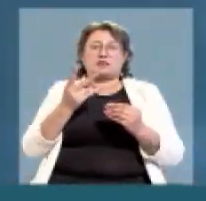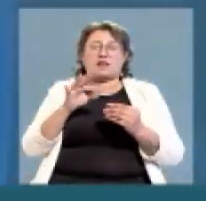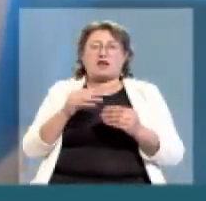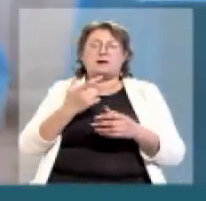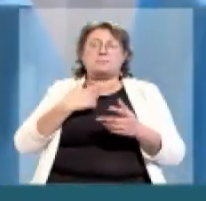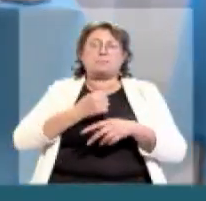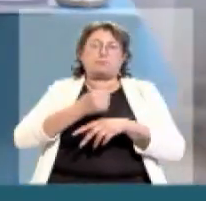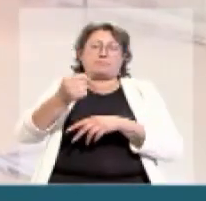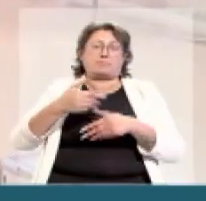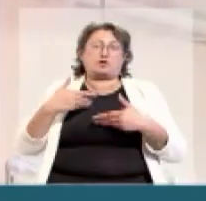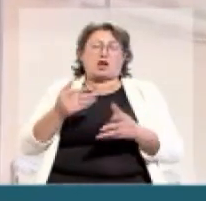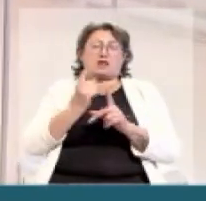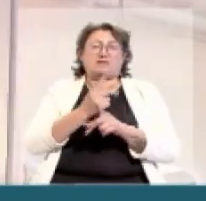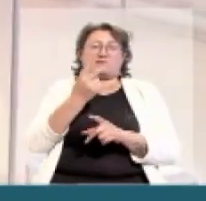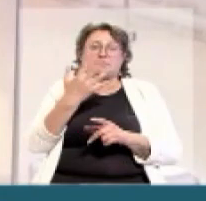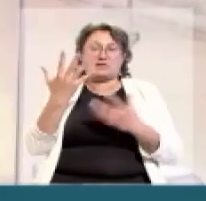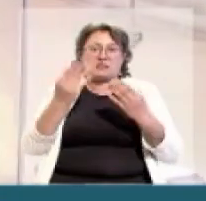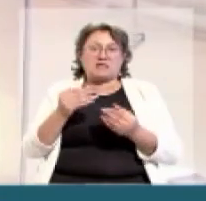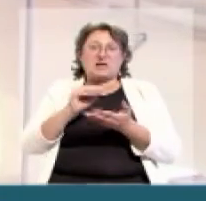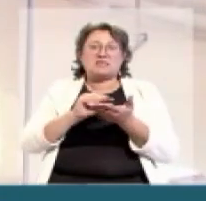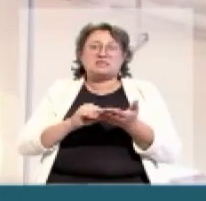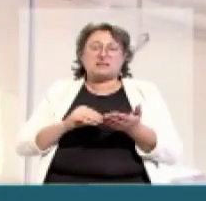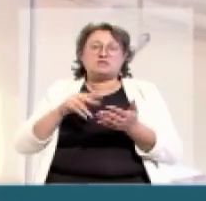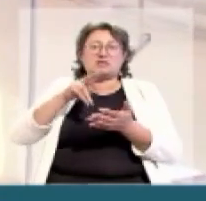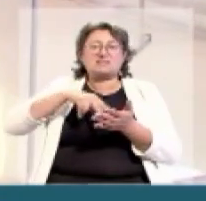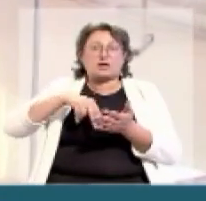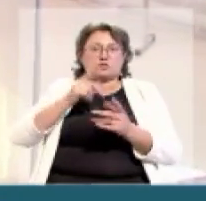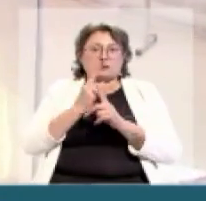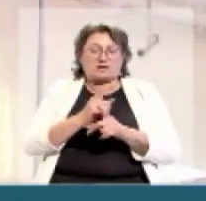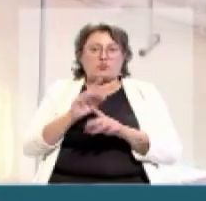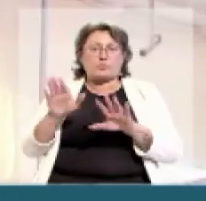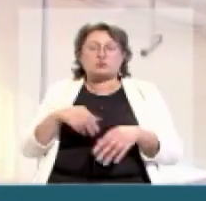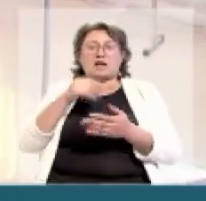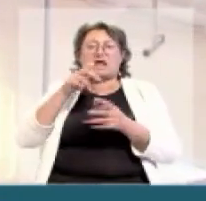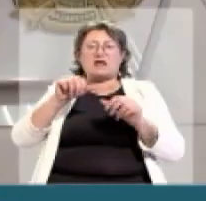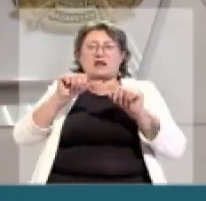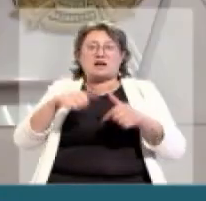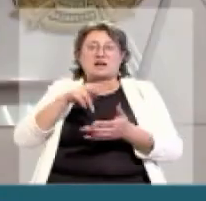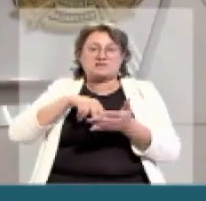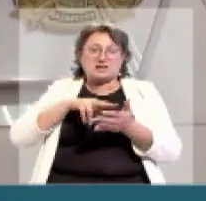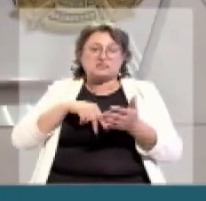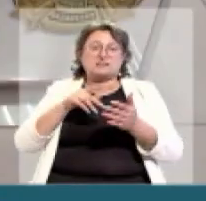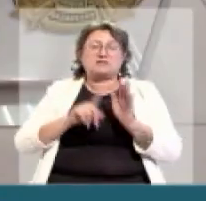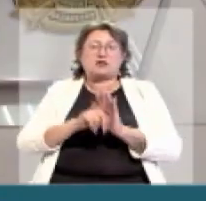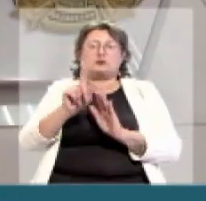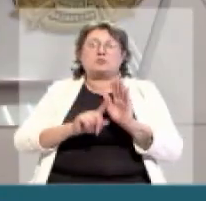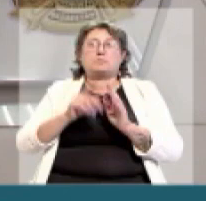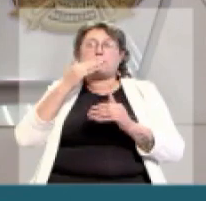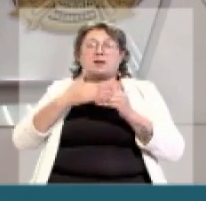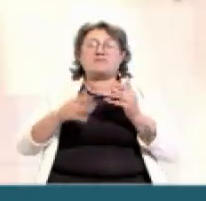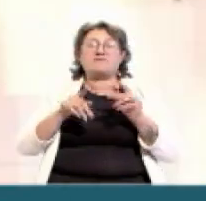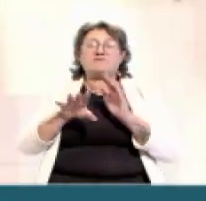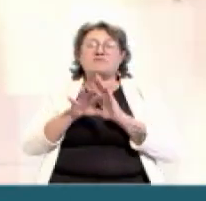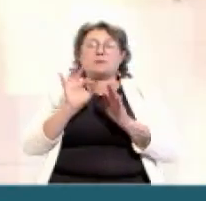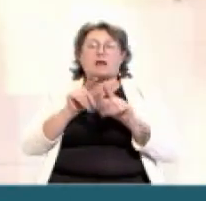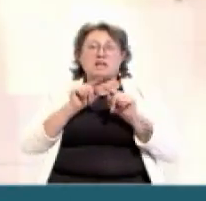на выдвижение кандидатов, 25 дней на регистрацию кандидатов. После регистрации кандидатов сразу наступит предвыборная